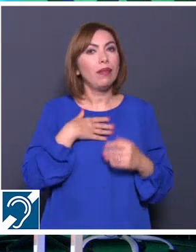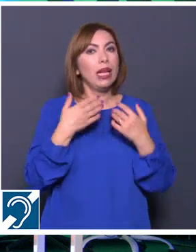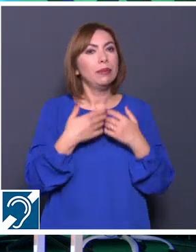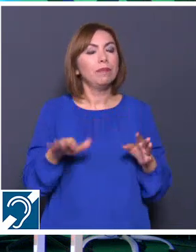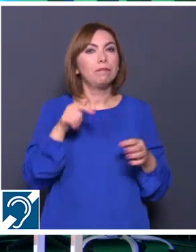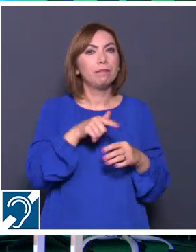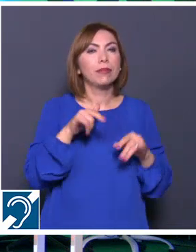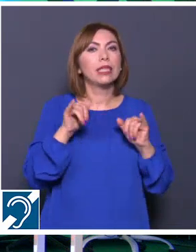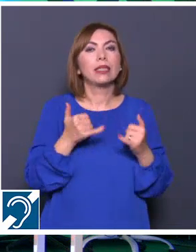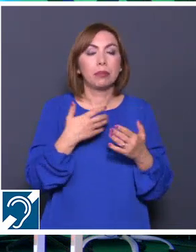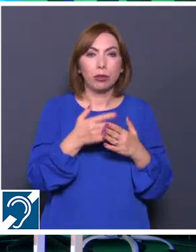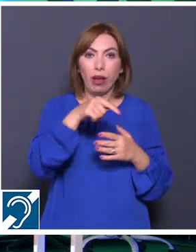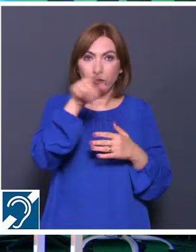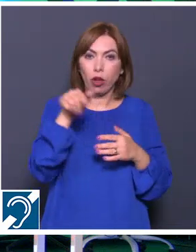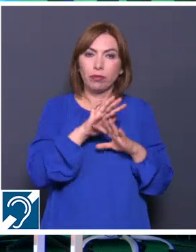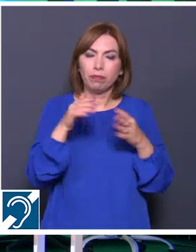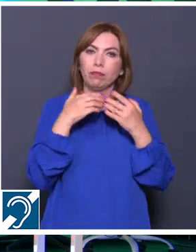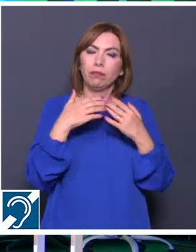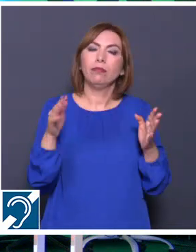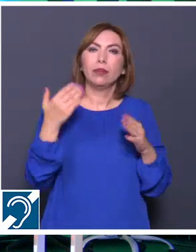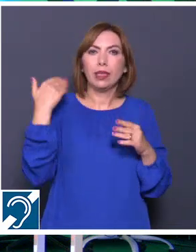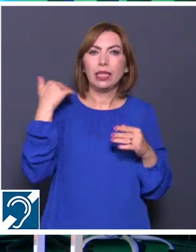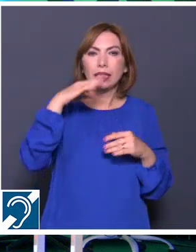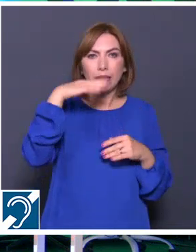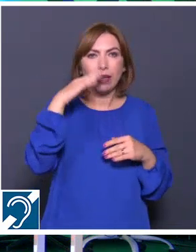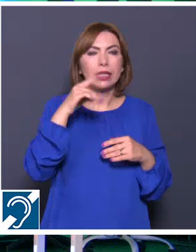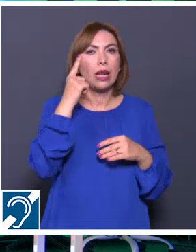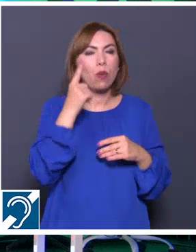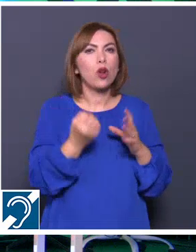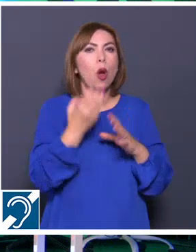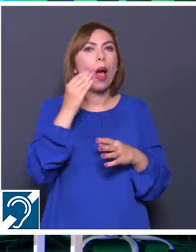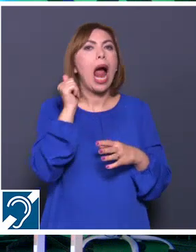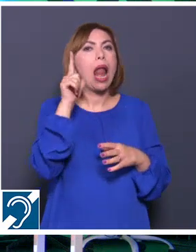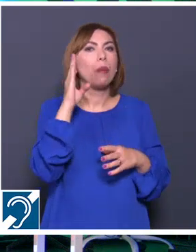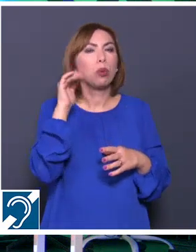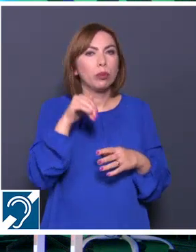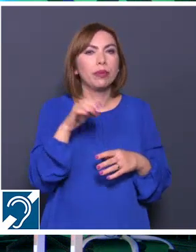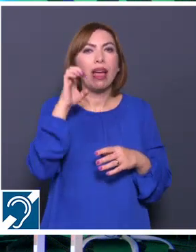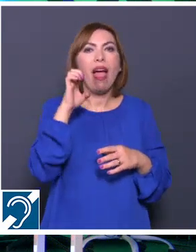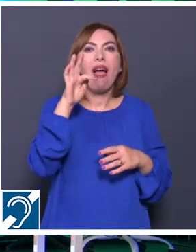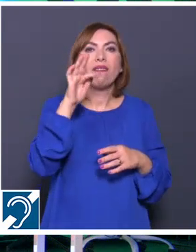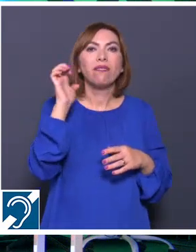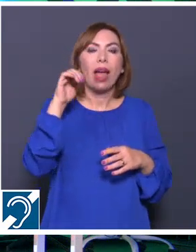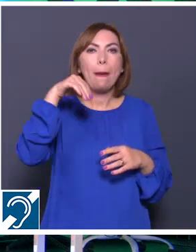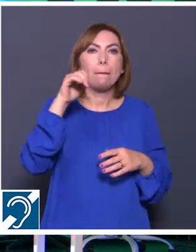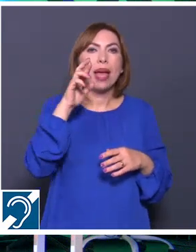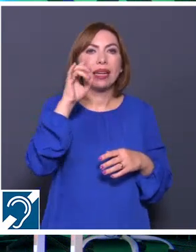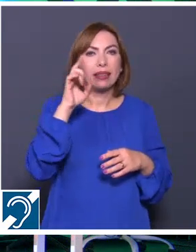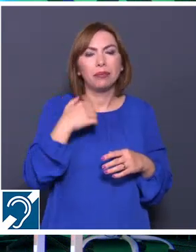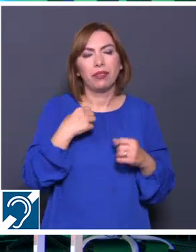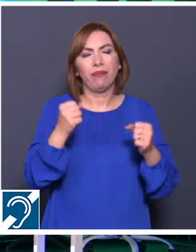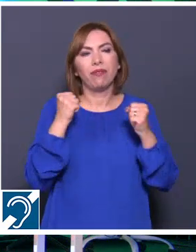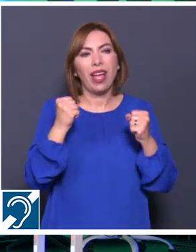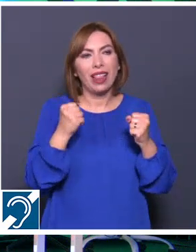această situație, pentru că voi tocmai ați lansat în urmă cu câteva zile un nou album, Efemeride, și pentru care vă